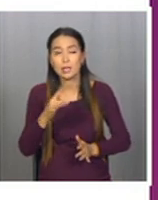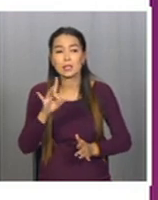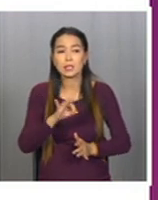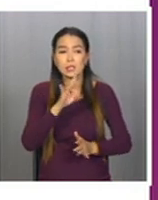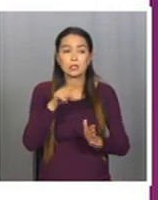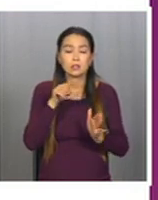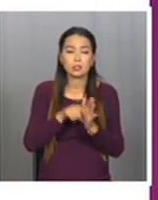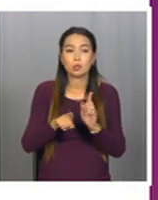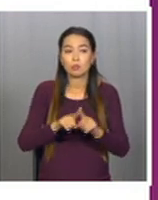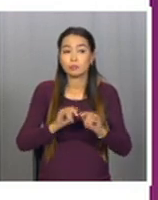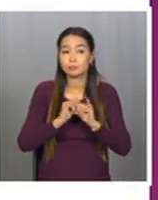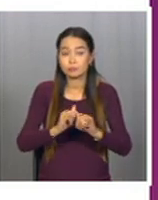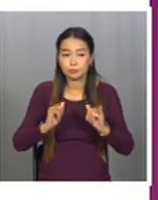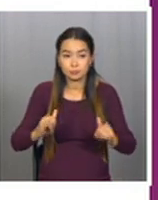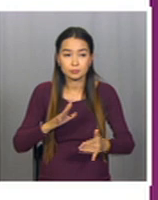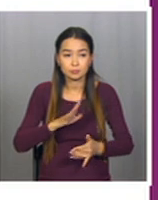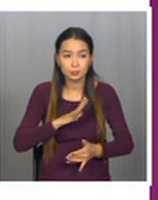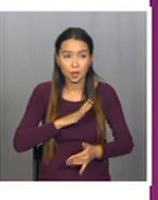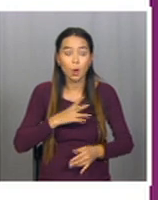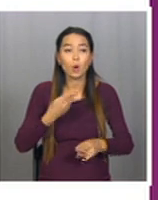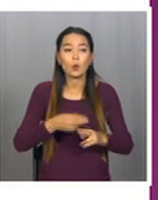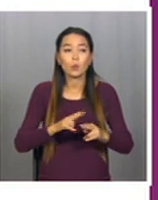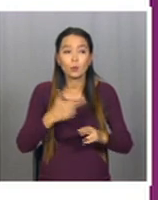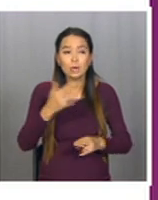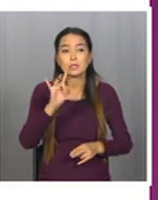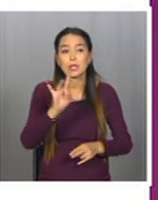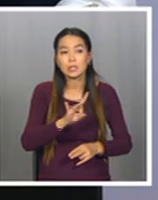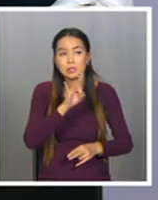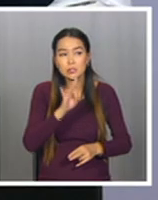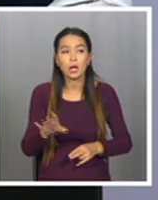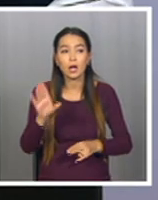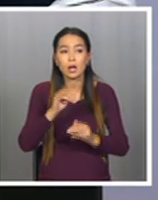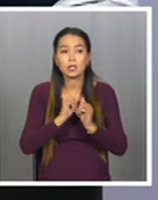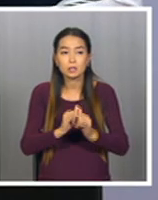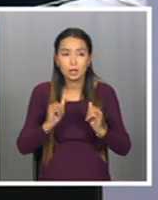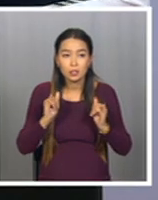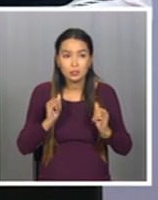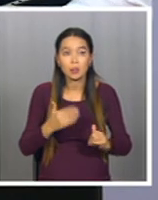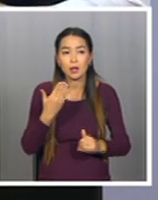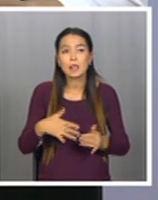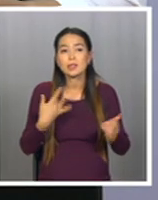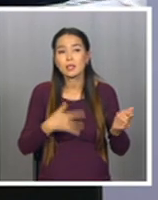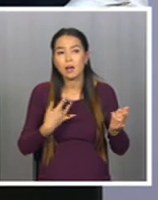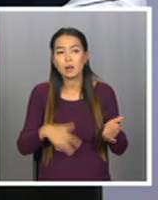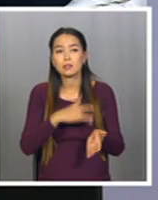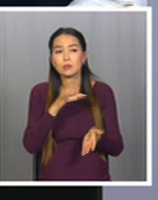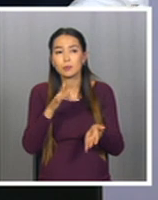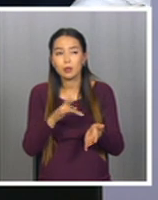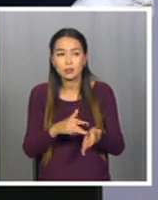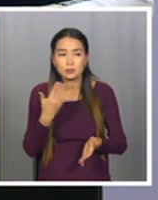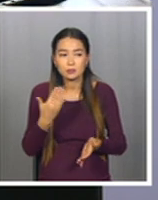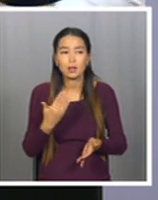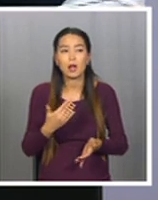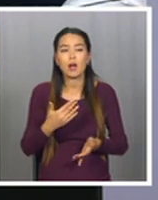таралды. Осы діндердің таралуын біз Тараз қаласындағы жаңағы ғибадатханалар